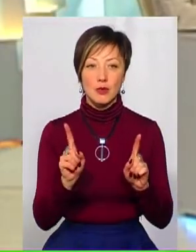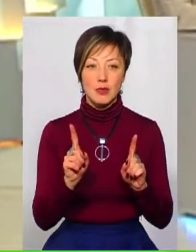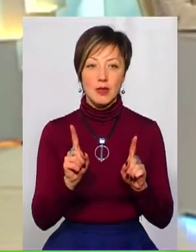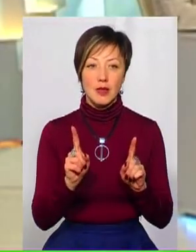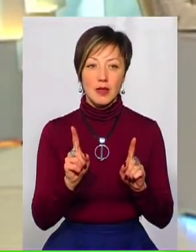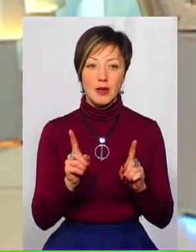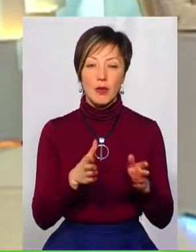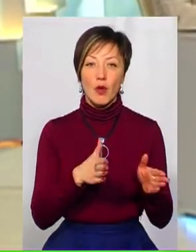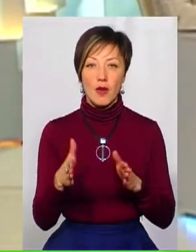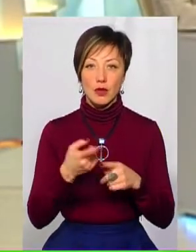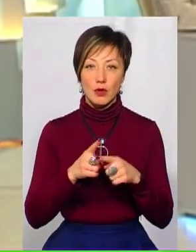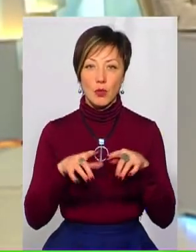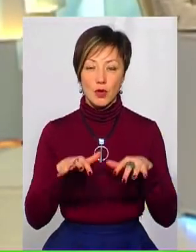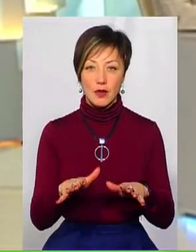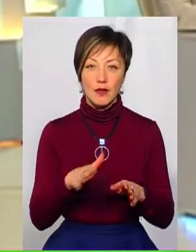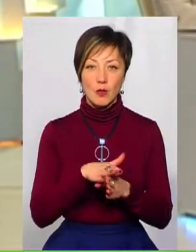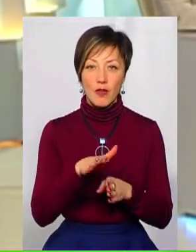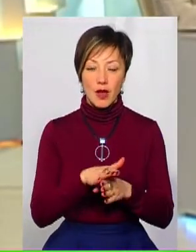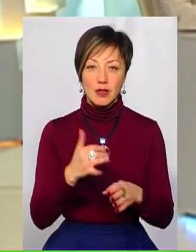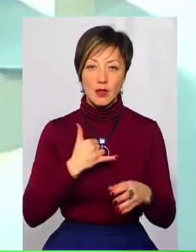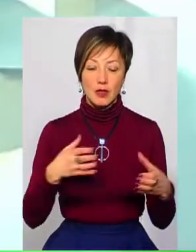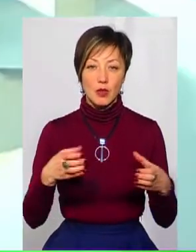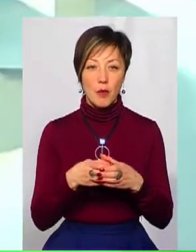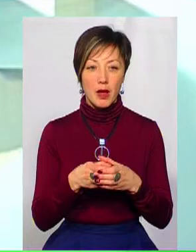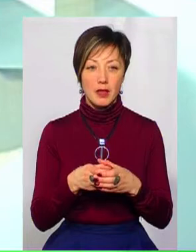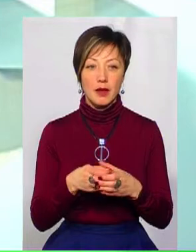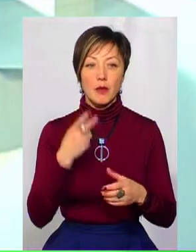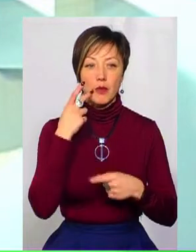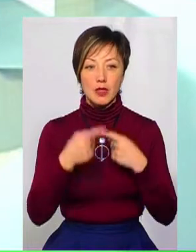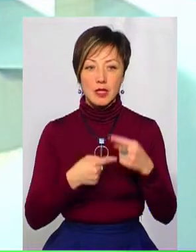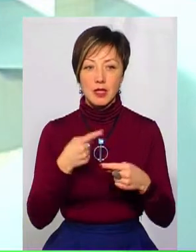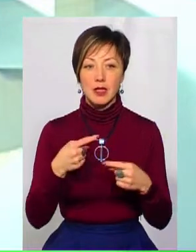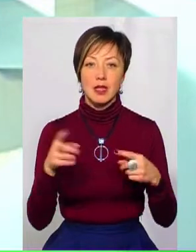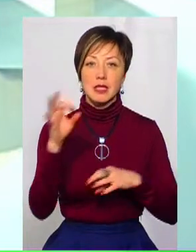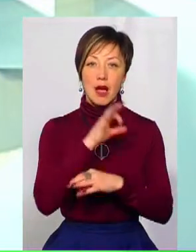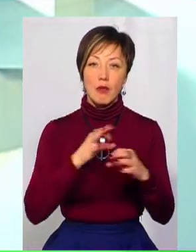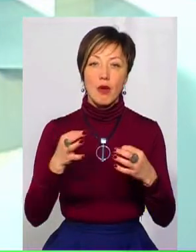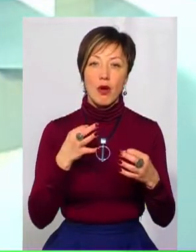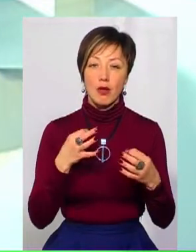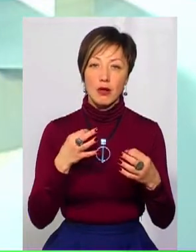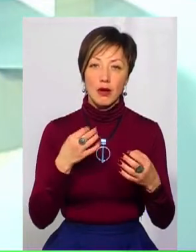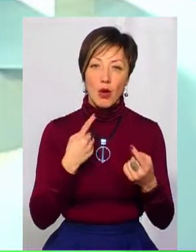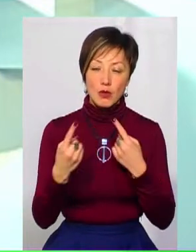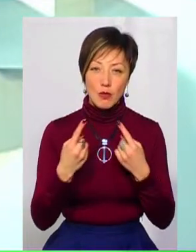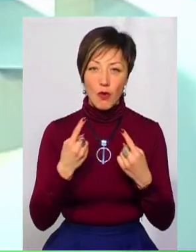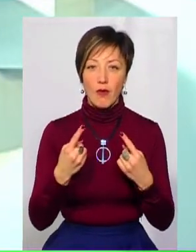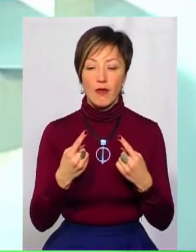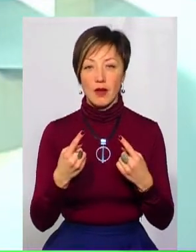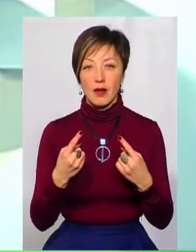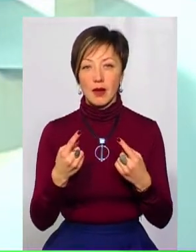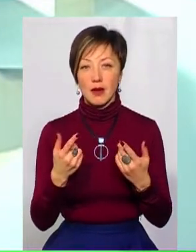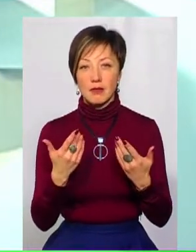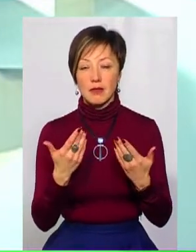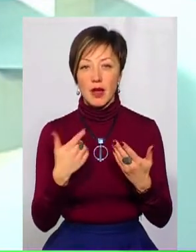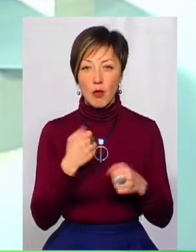процесу, який в мене відбувається зараз з командою. Ці всі постійно скайп-розмови, конференції, робота. Ну,